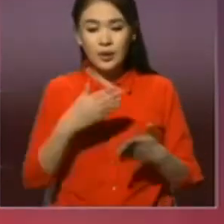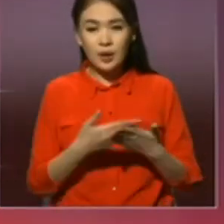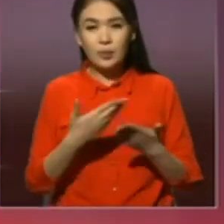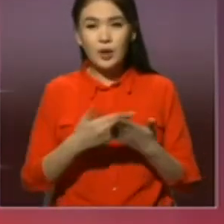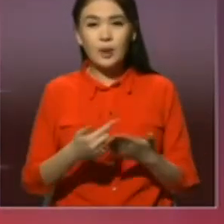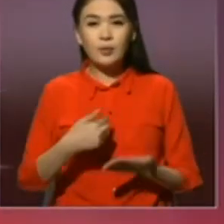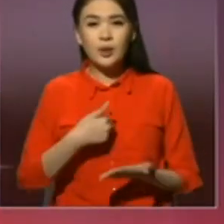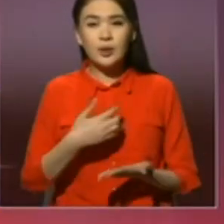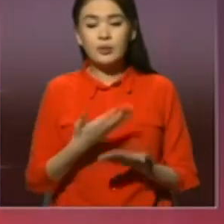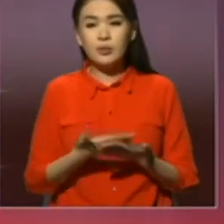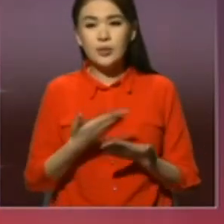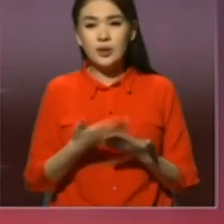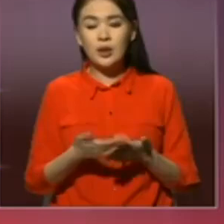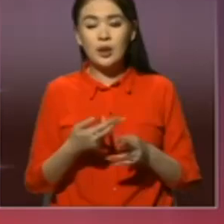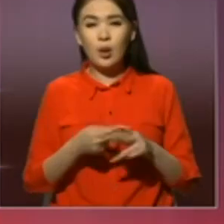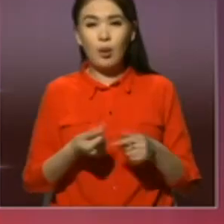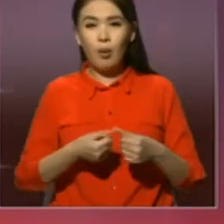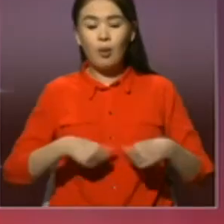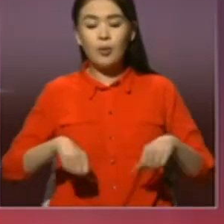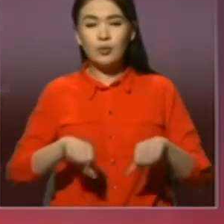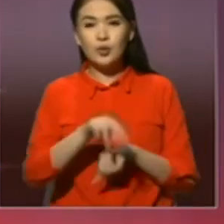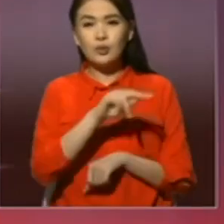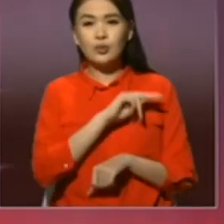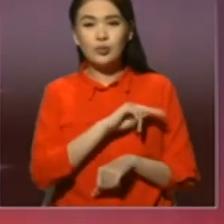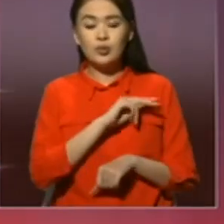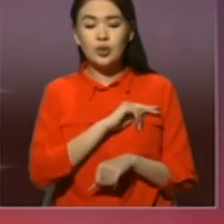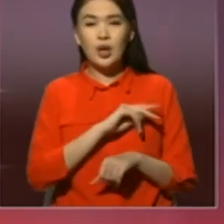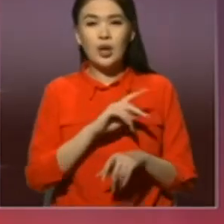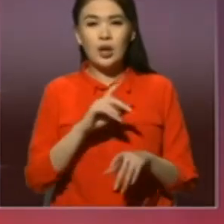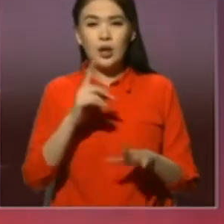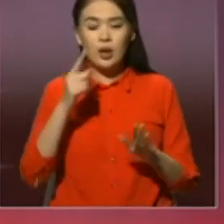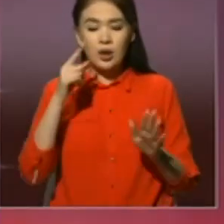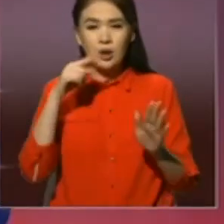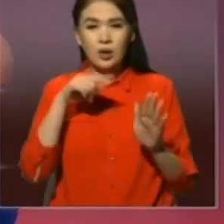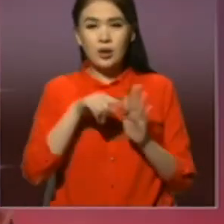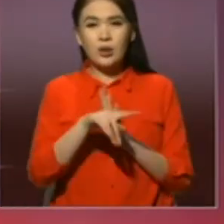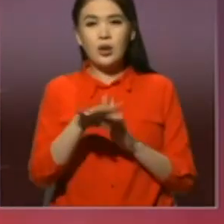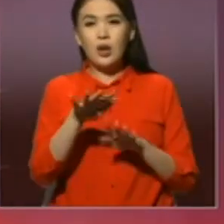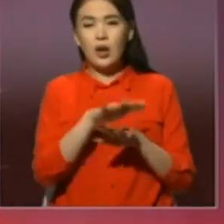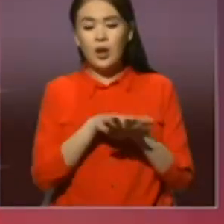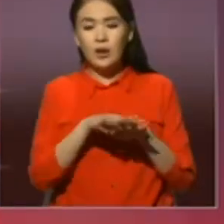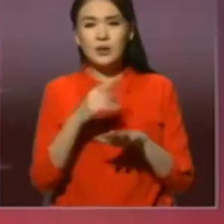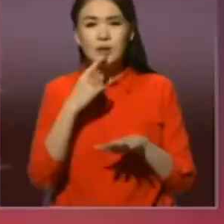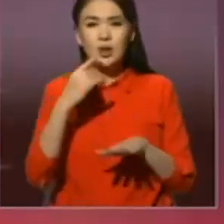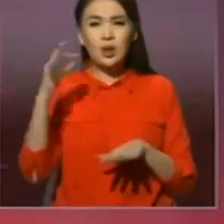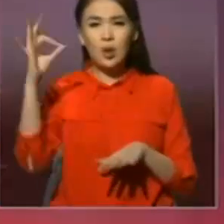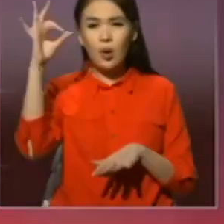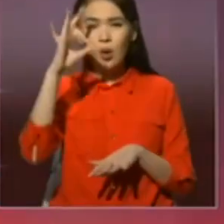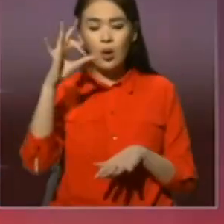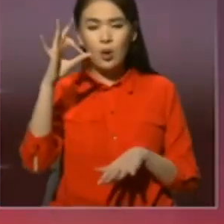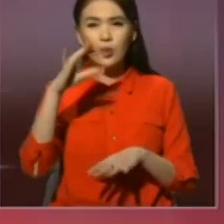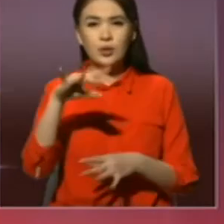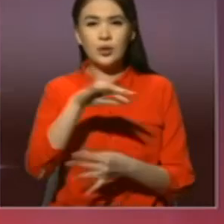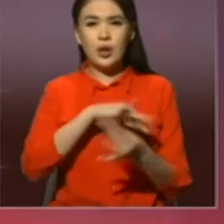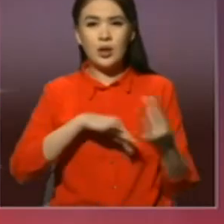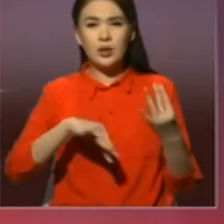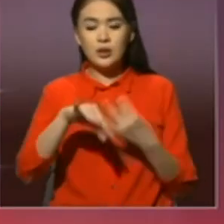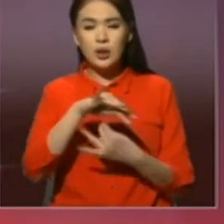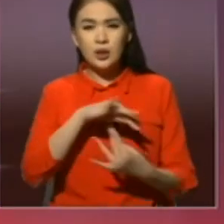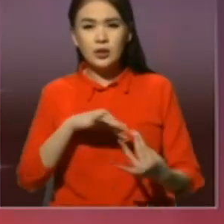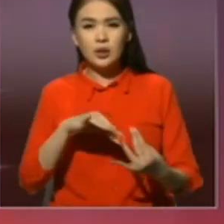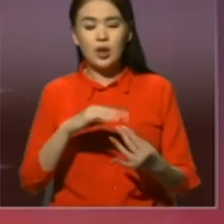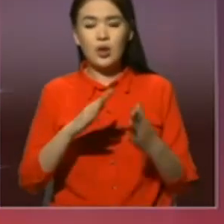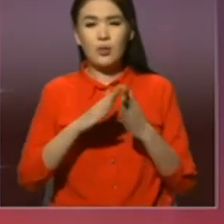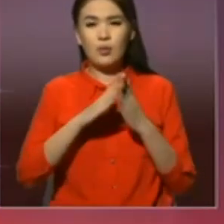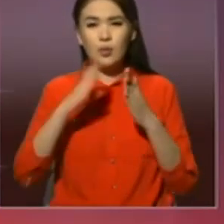мысалы мынау қоғамдық жұмысқа араласып, мынау тілдің тағдыры мәселелерін талқылайтын, жүзеге